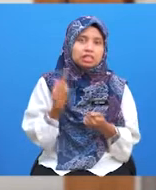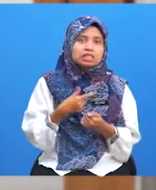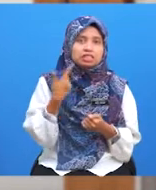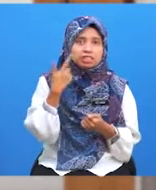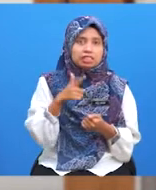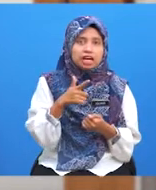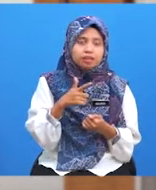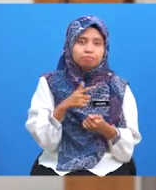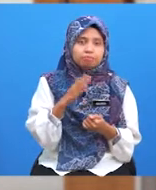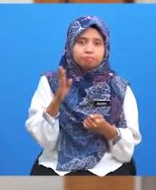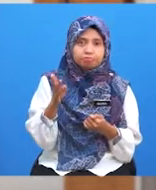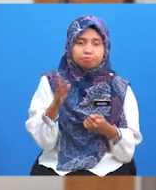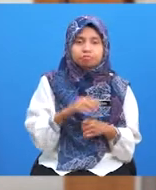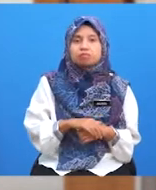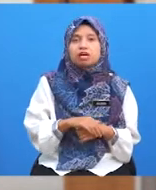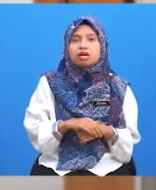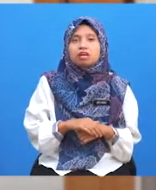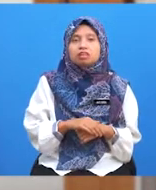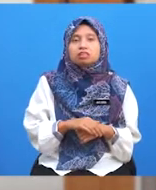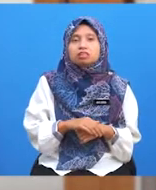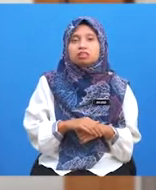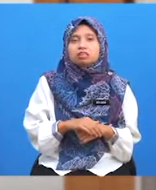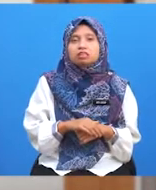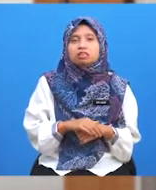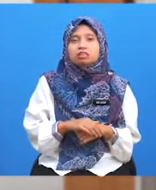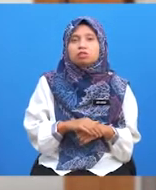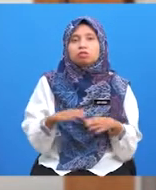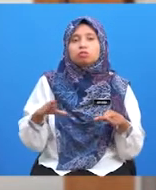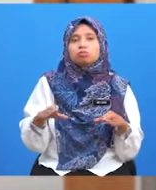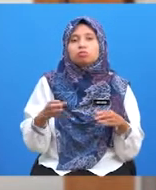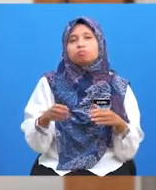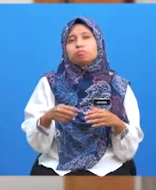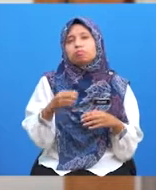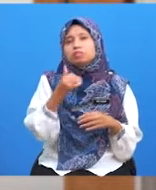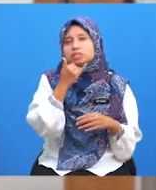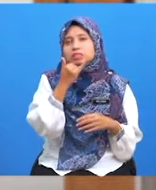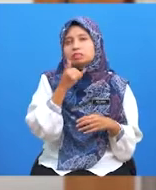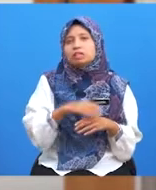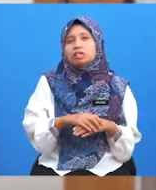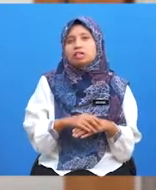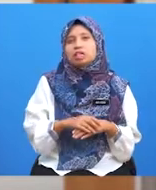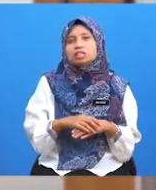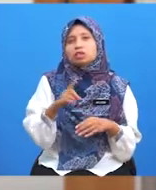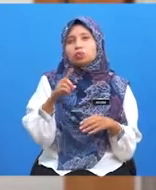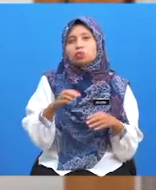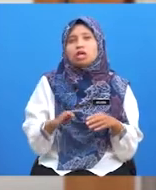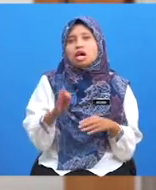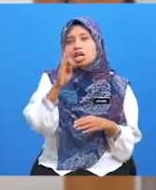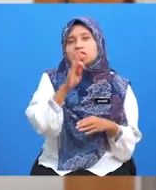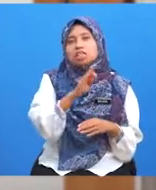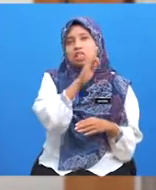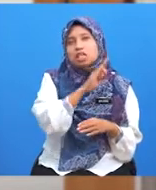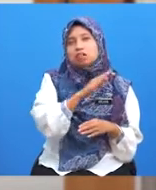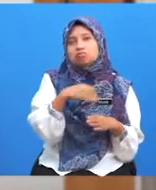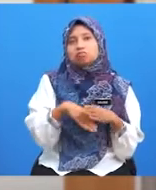di screen sebelah sayap pada mencemarkan udara dan Ai sebuah kilang sisa elektronik di